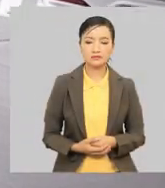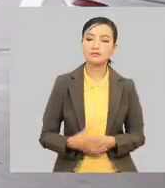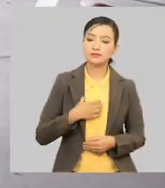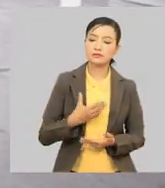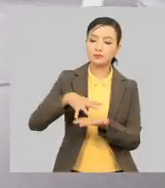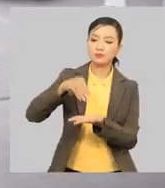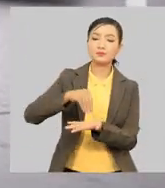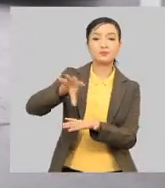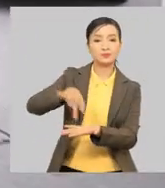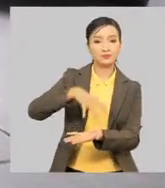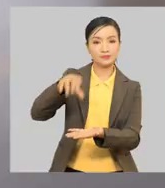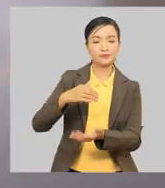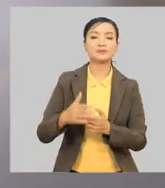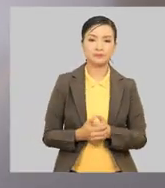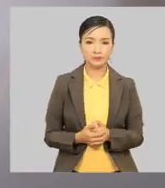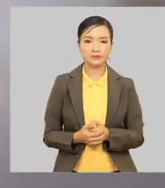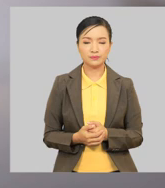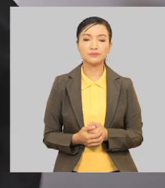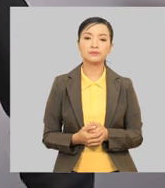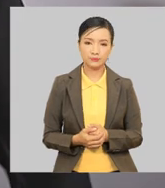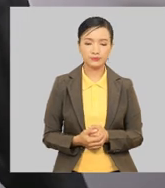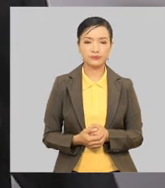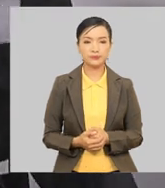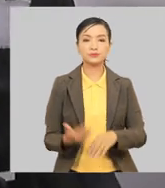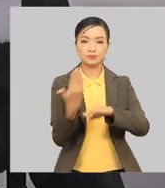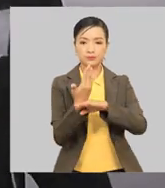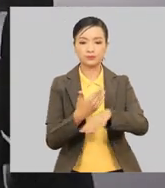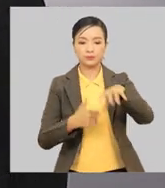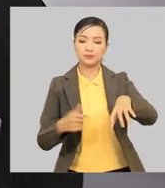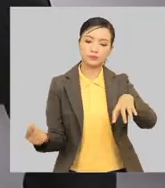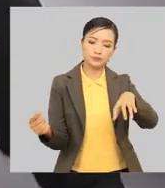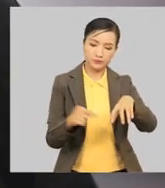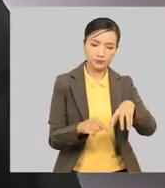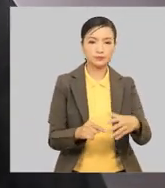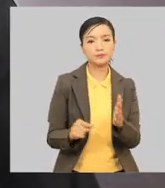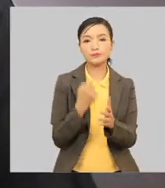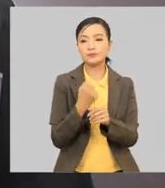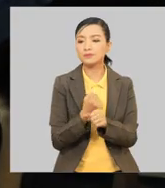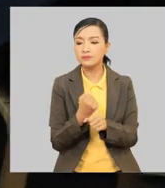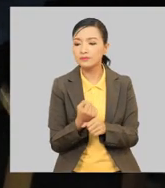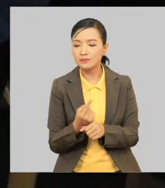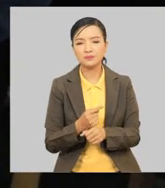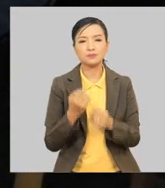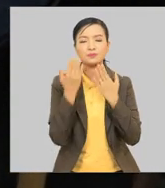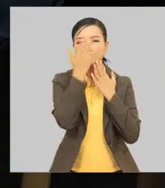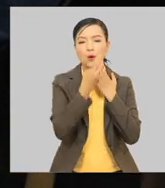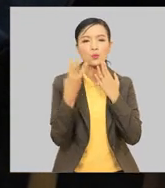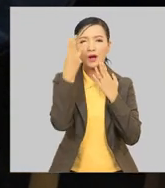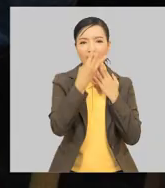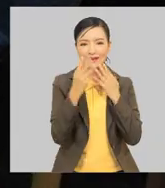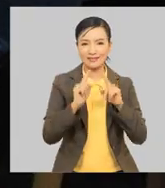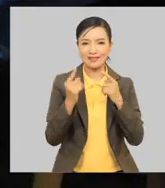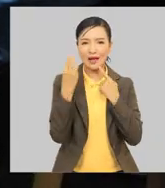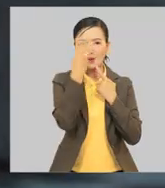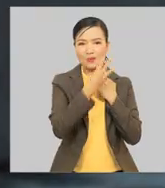่ชมพู่เล่าให้พี่ฟังหน่อยครับว่าตั้งแต่มาถึงที่สถานีเนี่ยเริ่มต้นทำงานยังไงบ้าง ก็หน้าล้นมาเลย เราก็